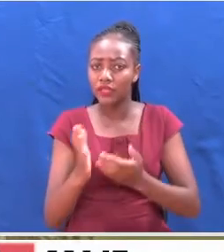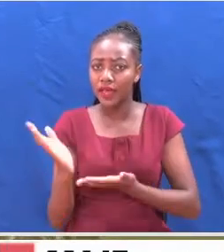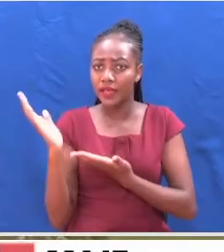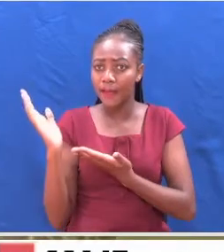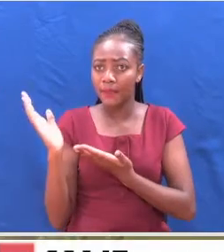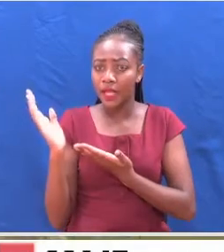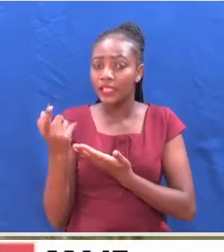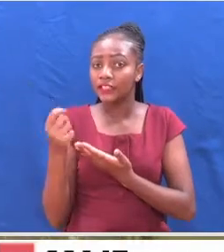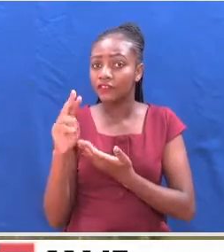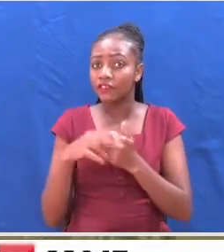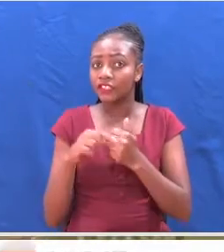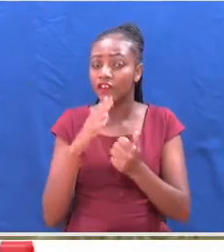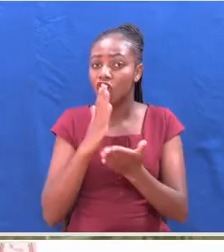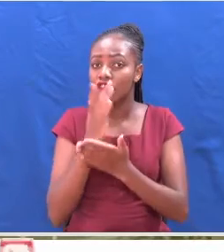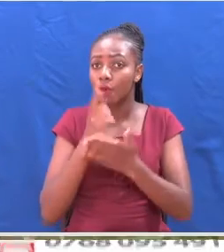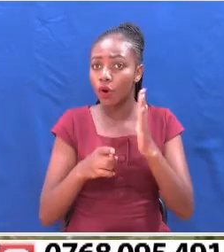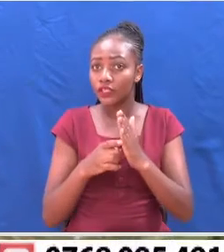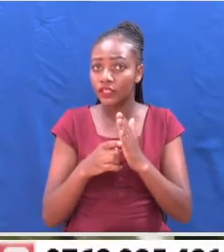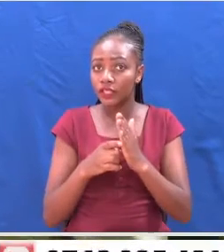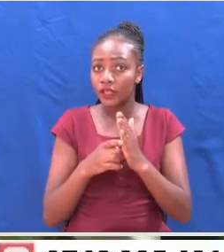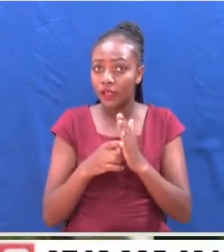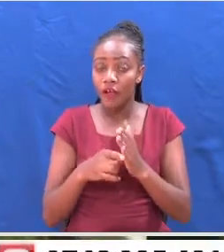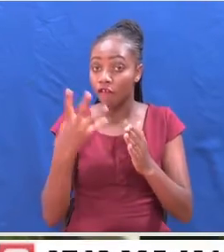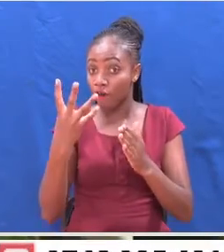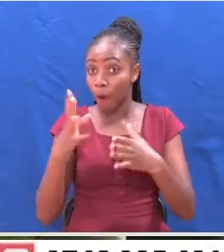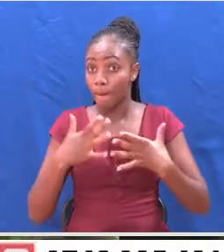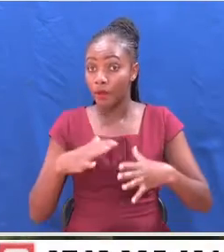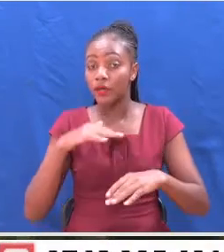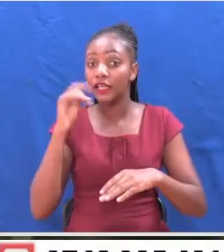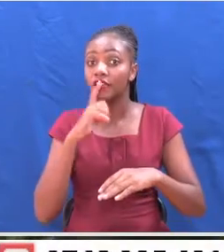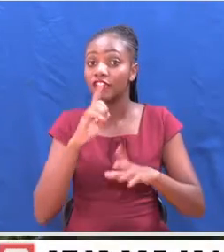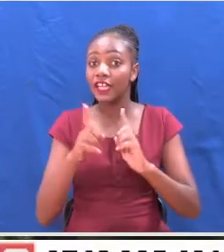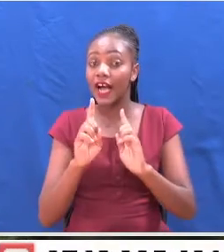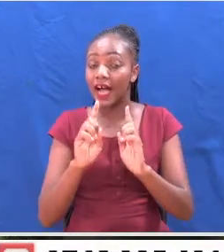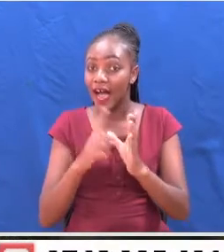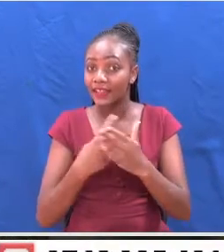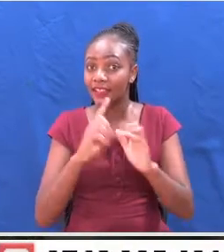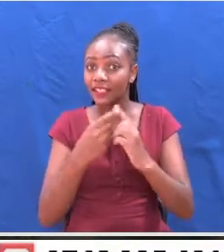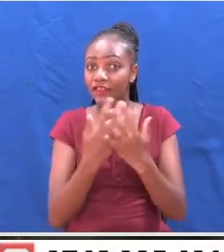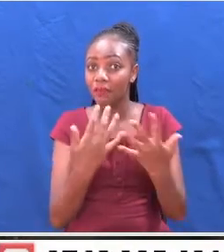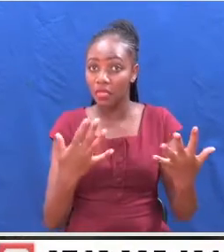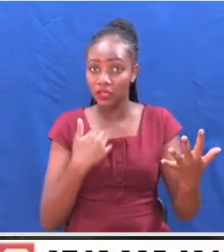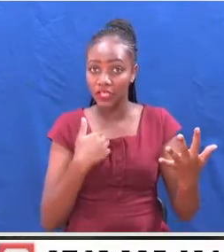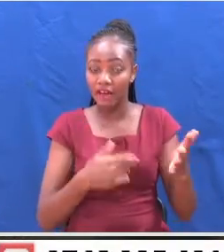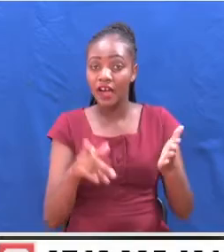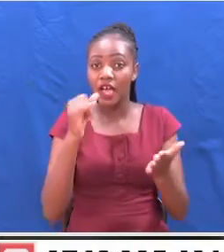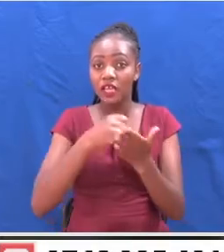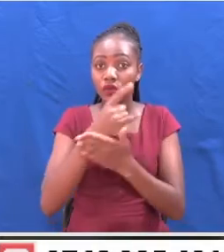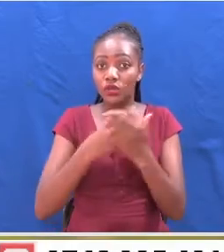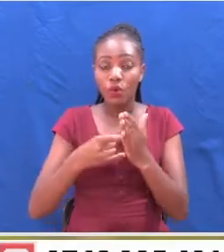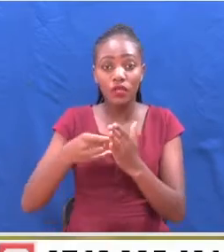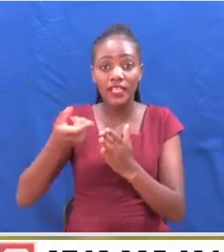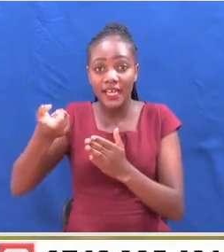TV 47 imedhibitisha kuuawa kwa wapiganaji wane, vifaa mbalimbali vya kutekeleza ugaidi ikiwemo bunduki, redio